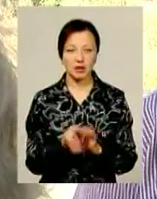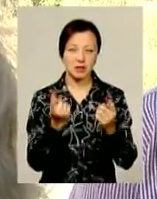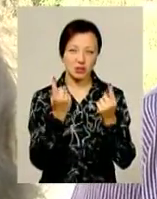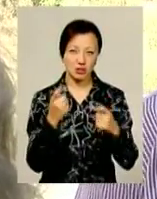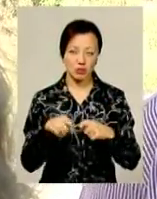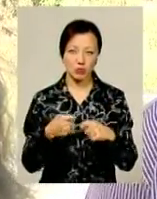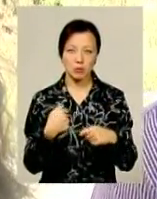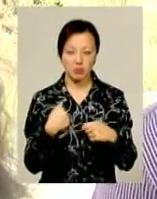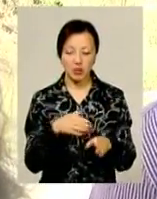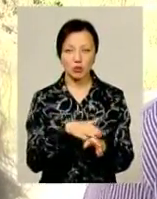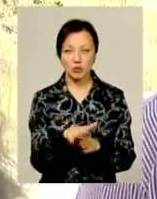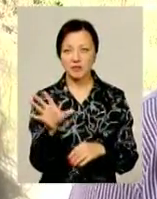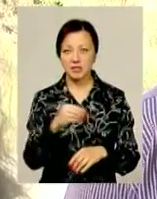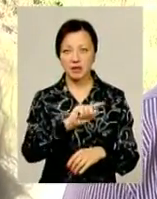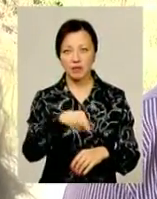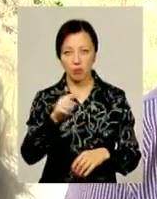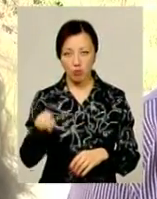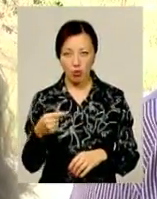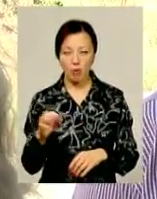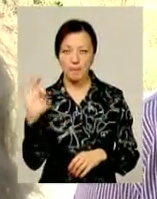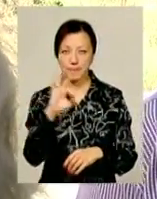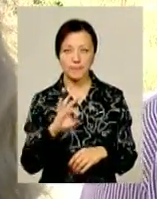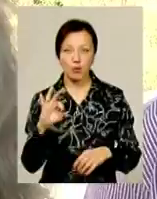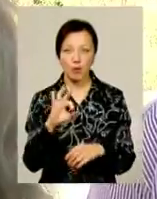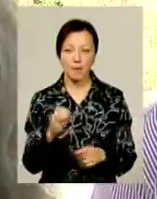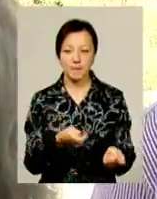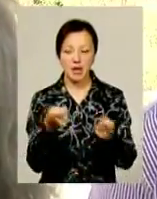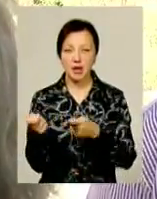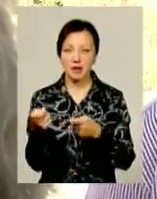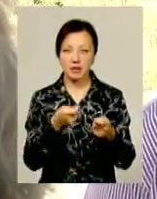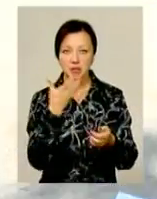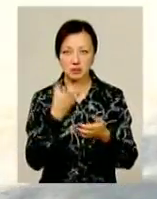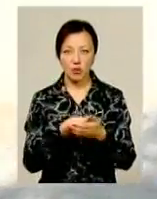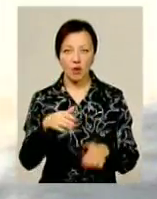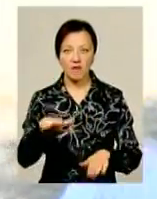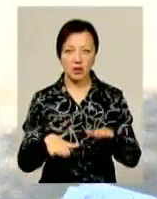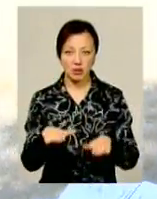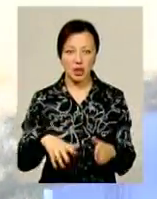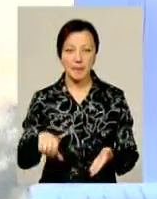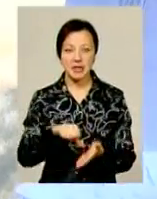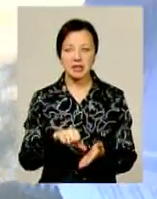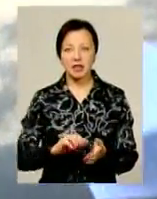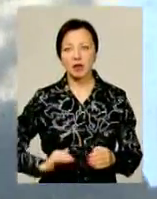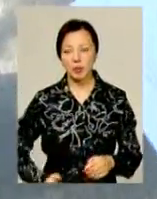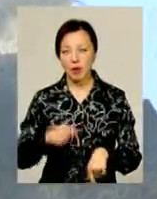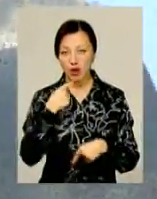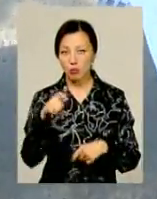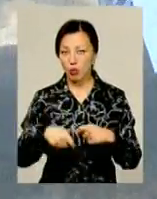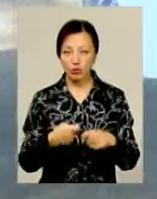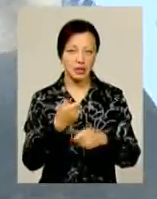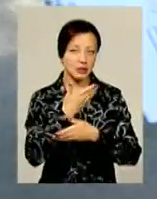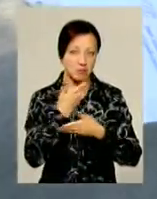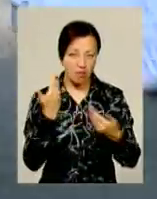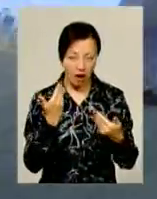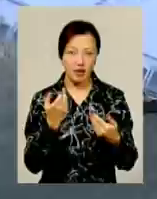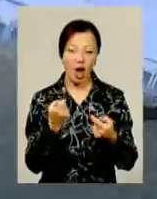таке. Ми дотримуємося всіх вимог щодо перевезення свого вантажу. Представник компанії запевняє, в них порушень немає,